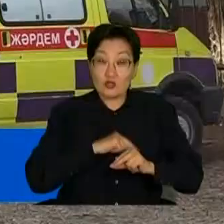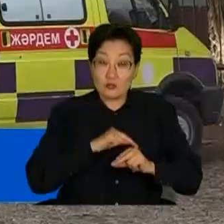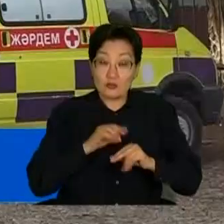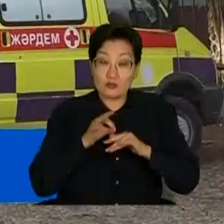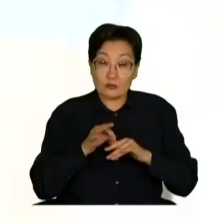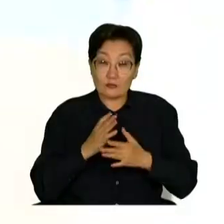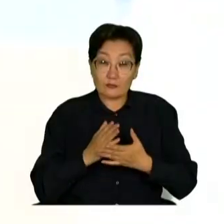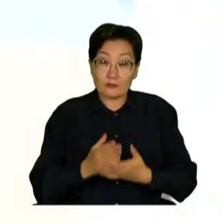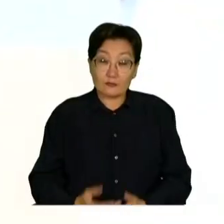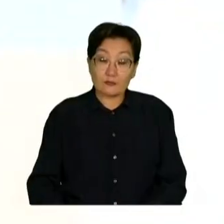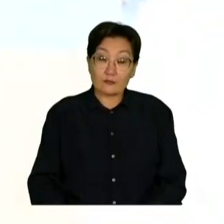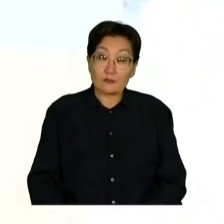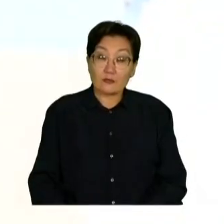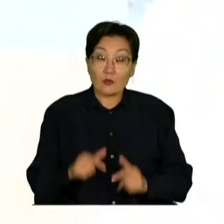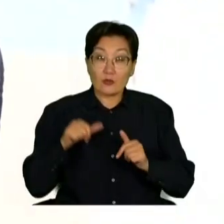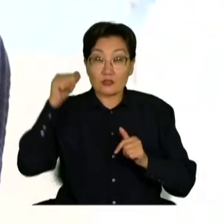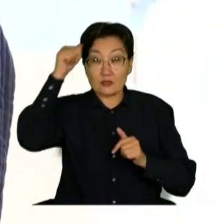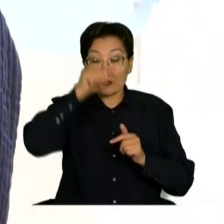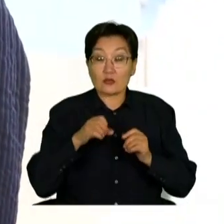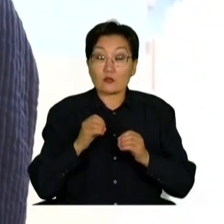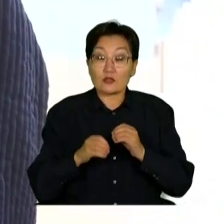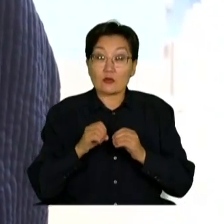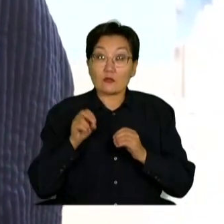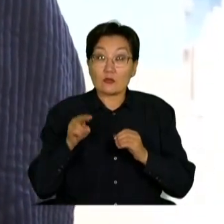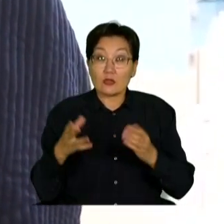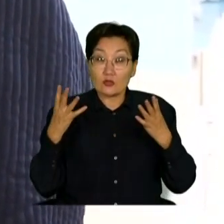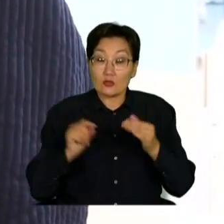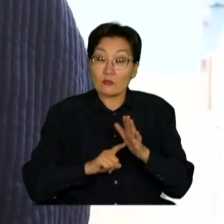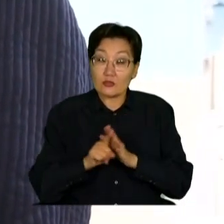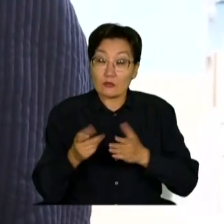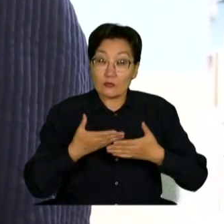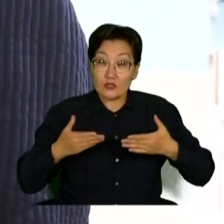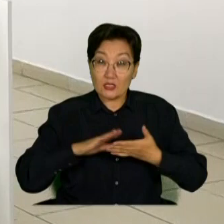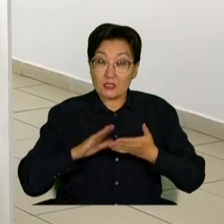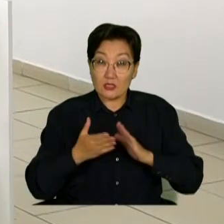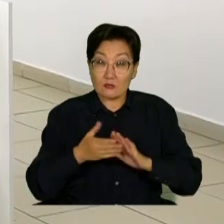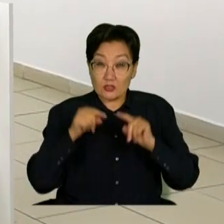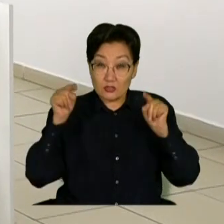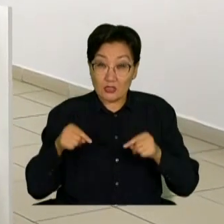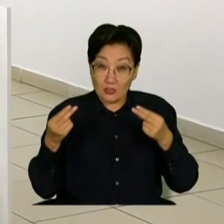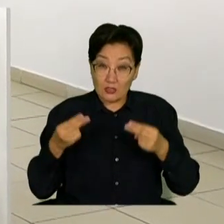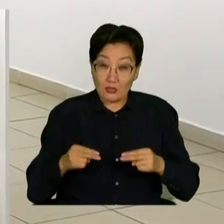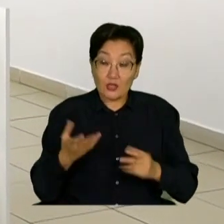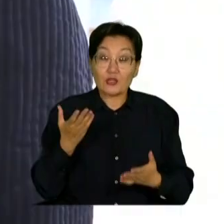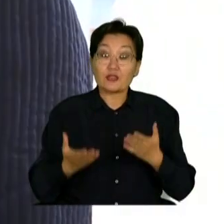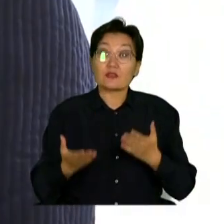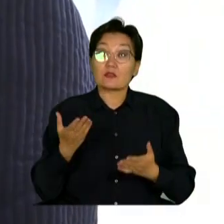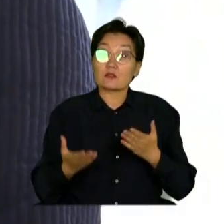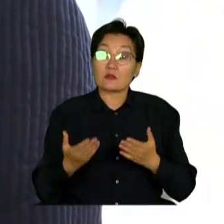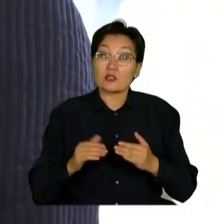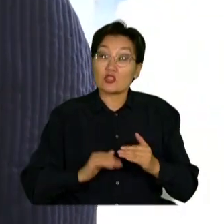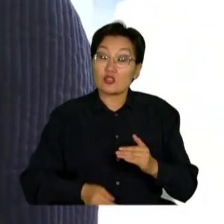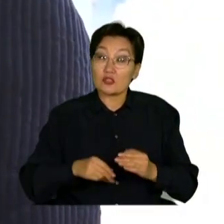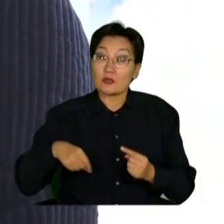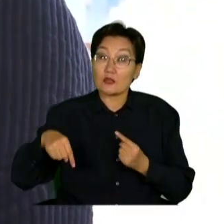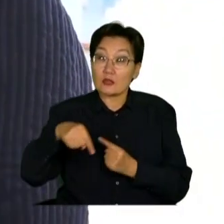істейді. Биылғы 10 апрельден бастап біз келісім шартқа отырдық. Егер де жеке кәсіпкер